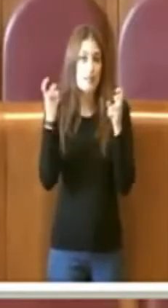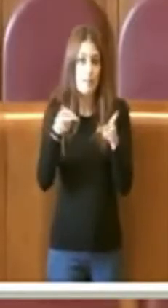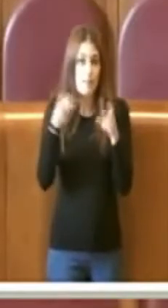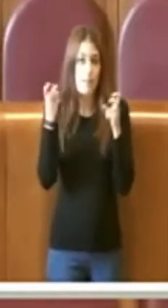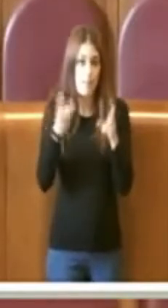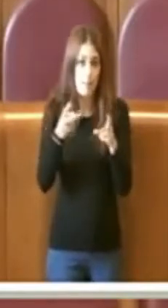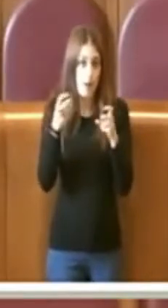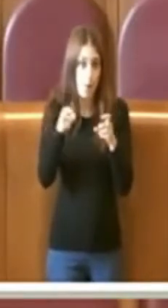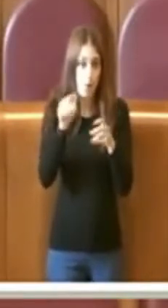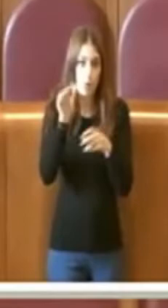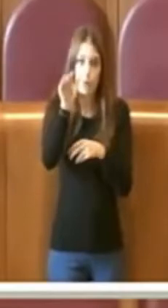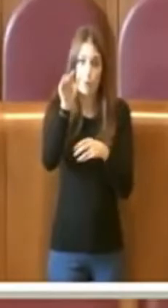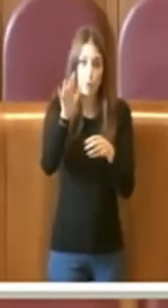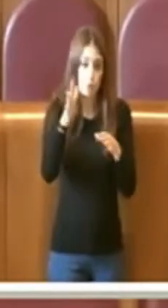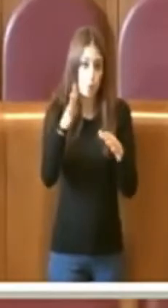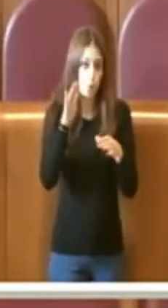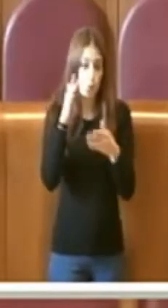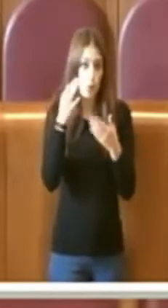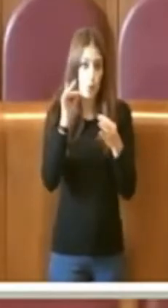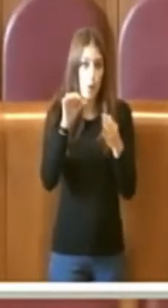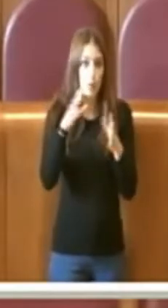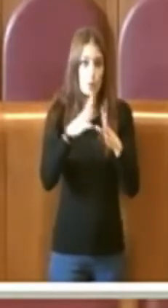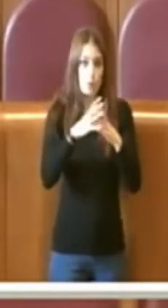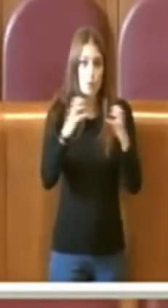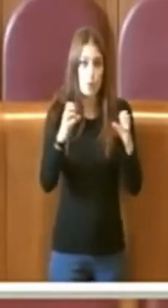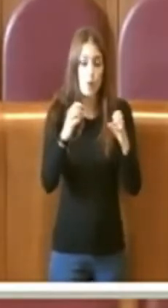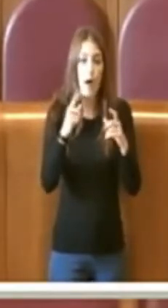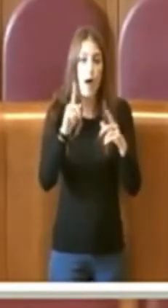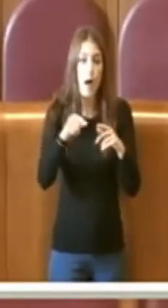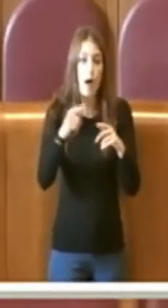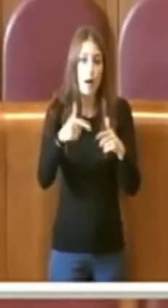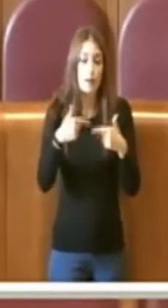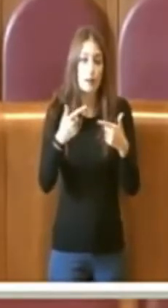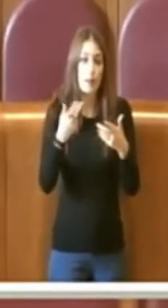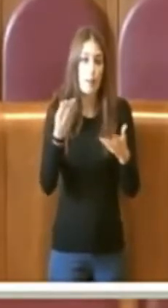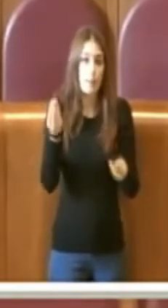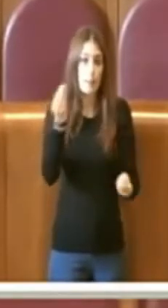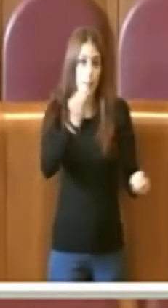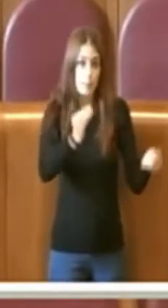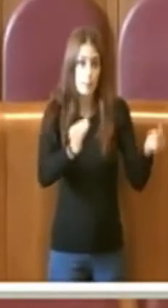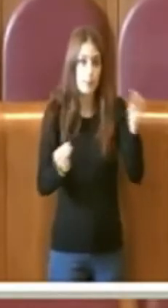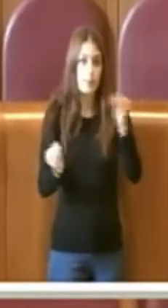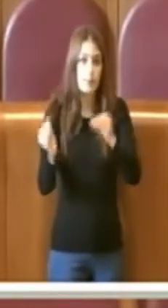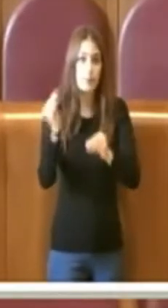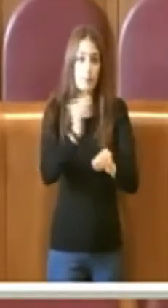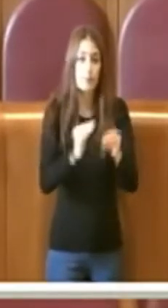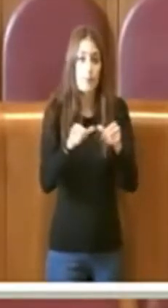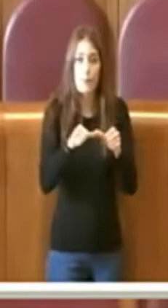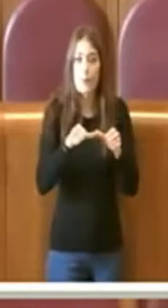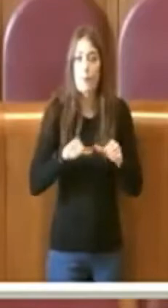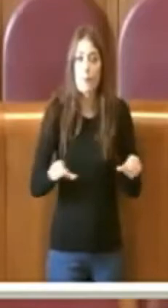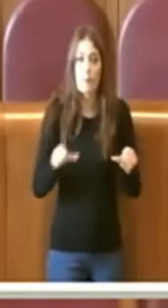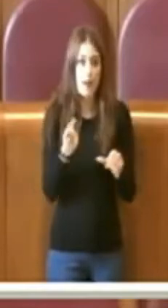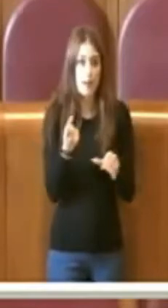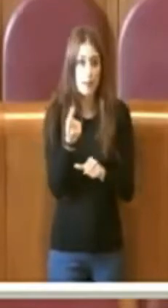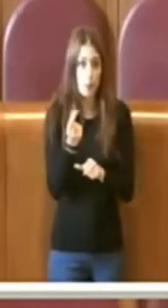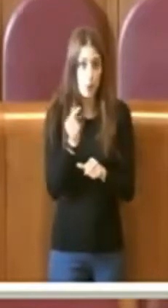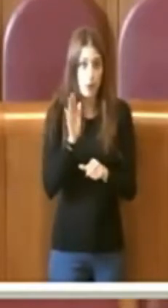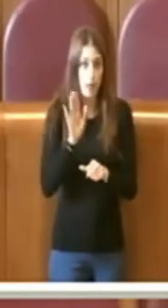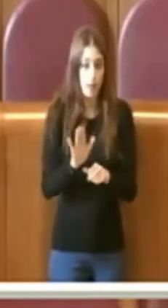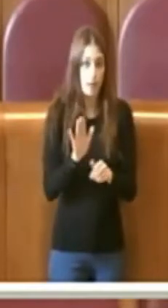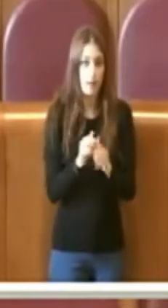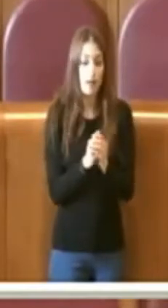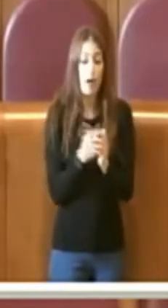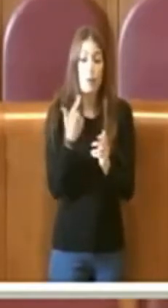struttura, gonfiando di fatto anche il valore reale su base ipotetica, perché di fatto, come ripeteva